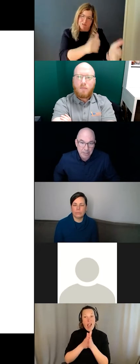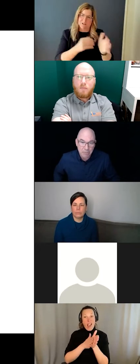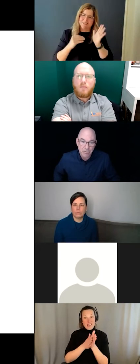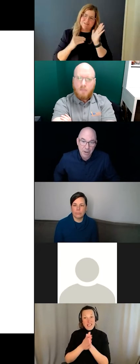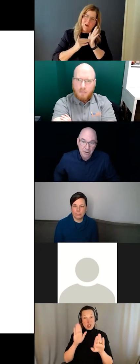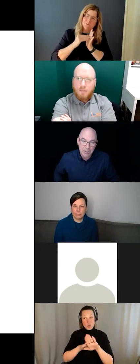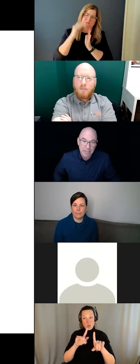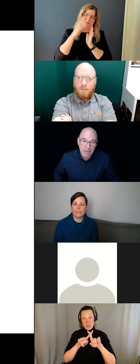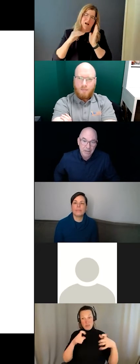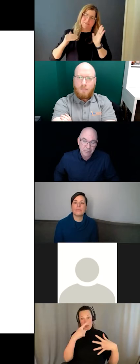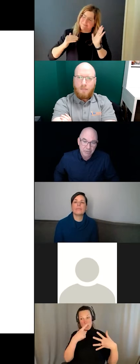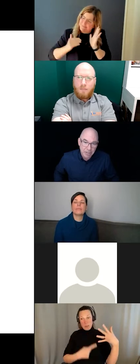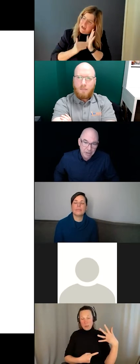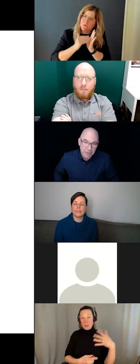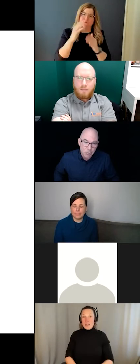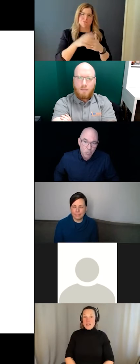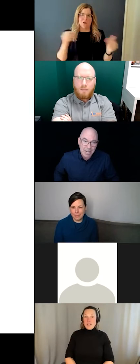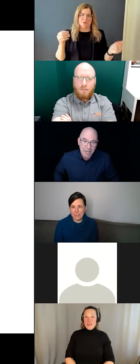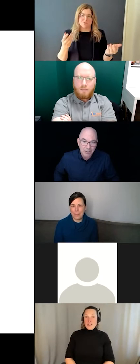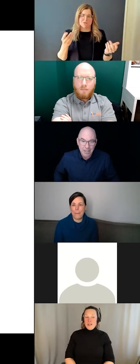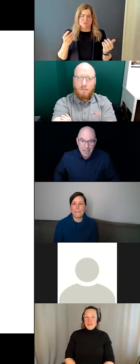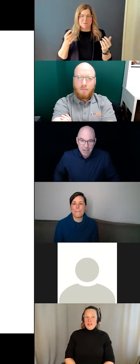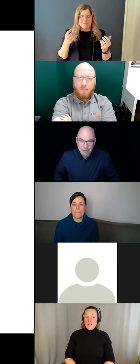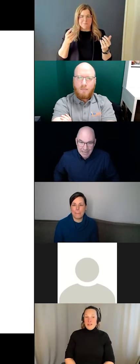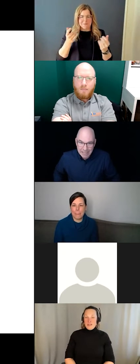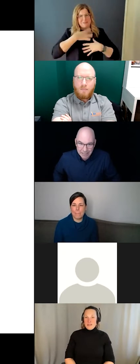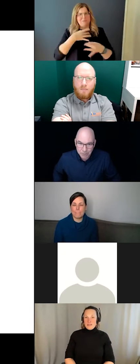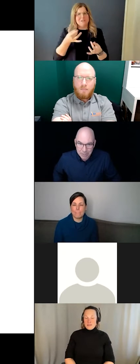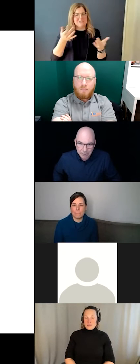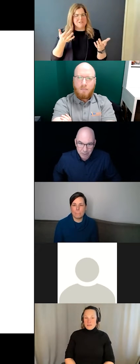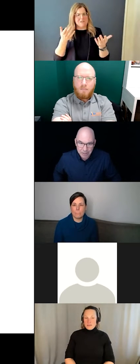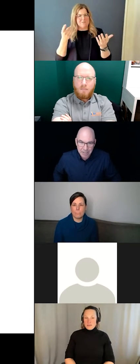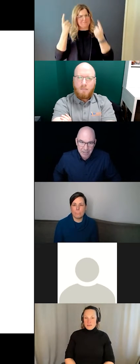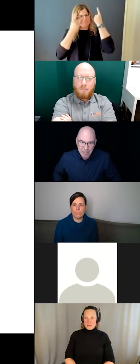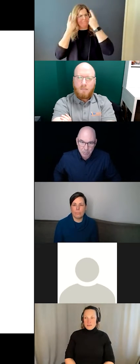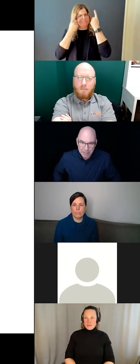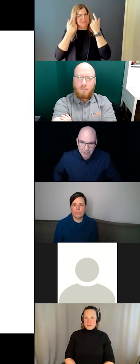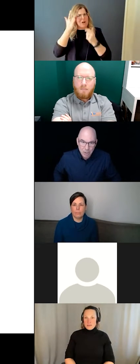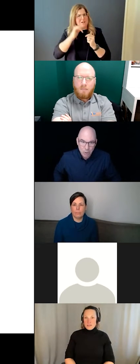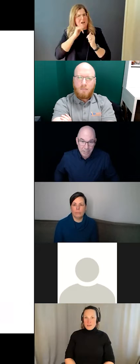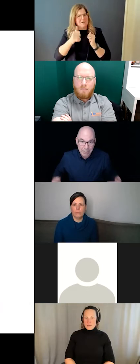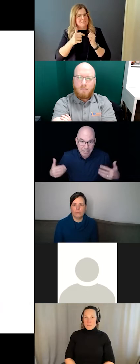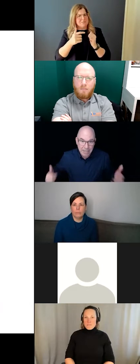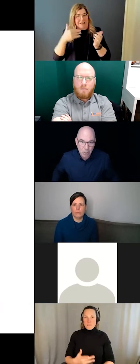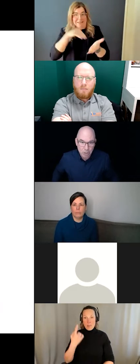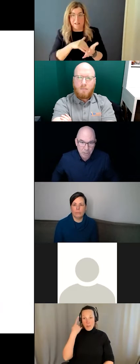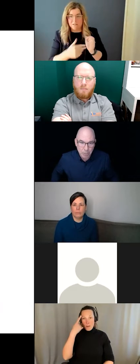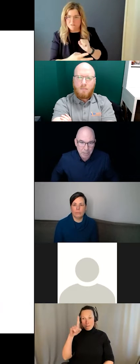une discussion vraiment intéressante sur ces points en faisant la recherche et vraiment, vraiment très